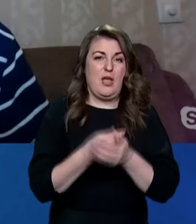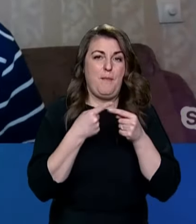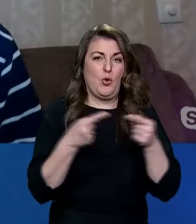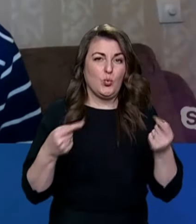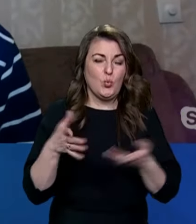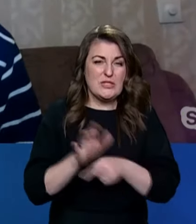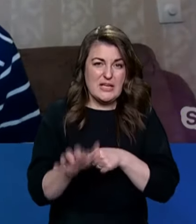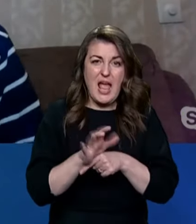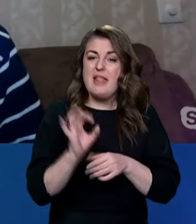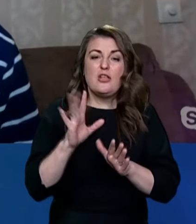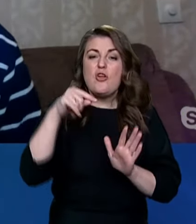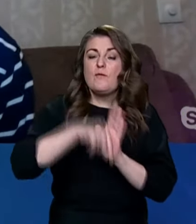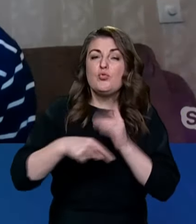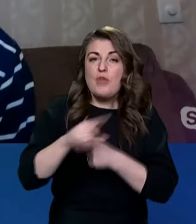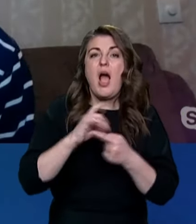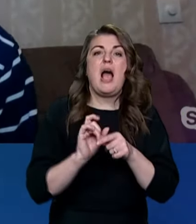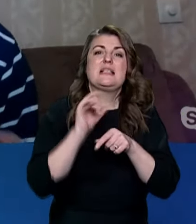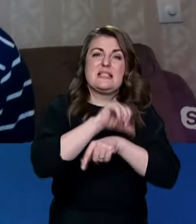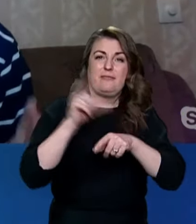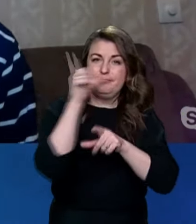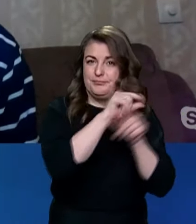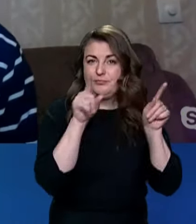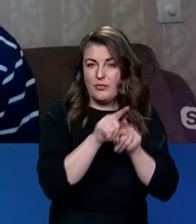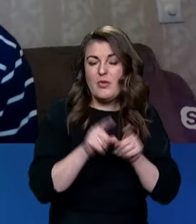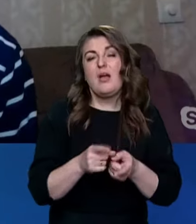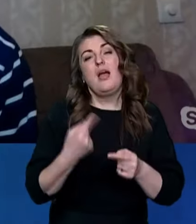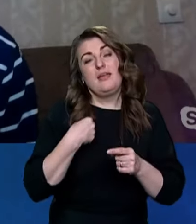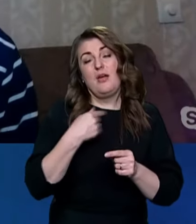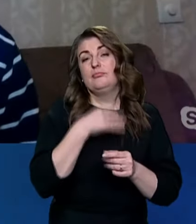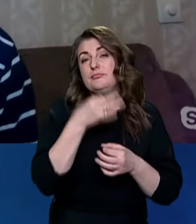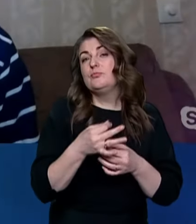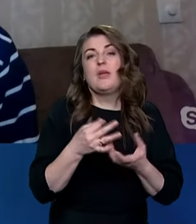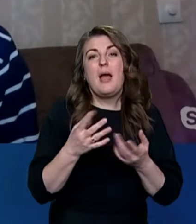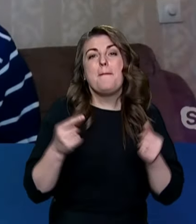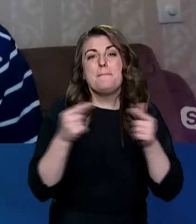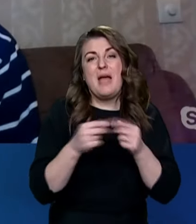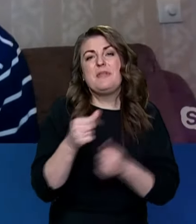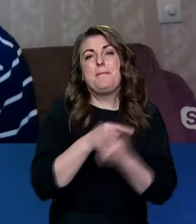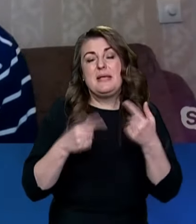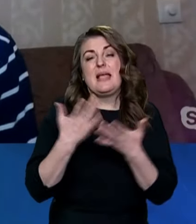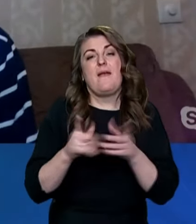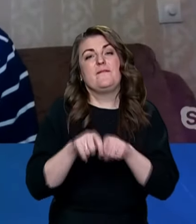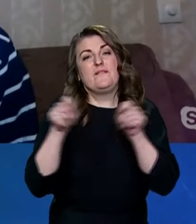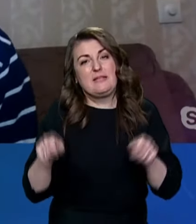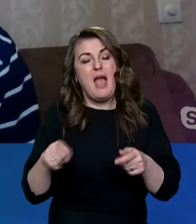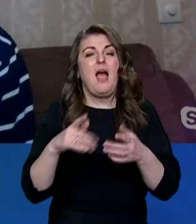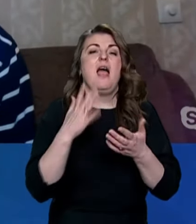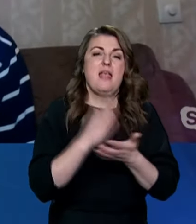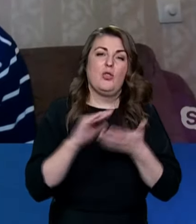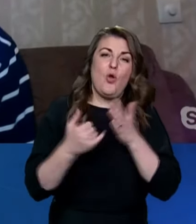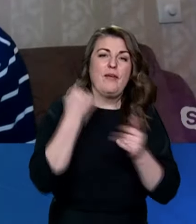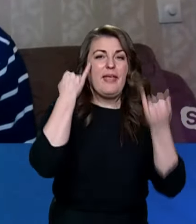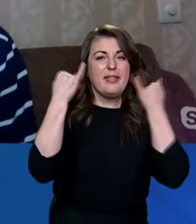не лише на внутрішній ринок, але й на зовнішній пішло. Тобто я до того, що в принципі певні бізнеси відкриваються, певні нові